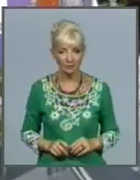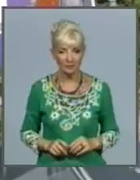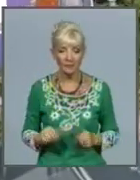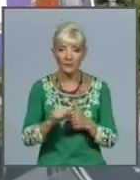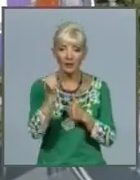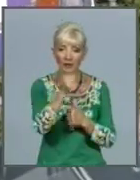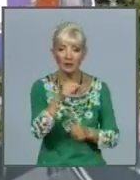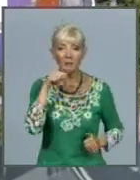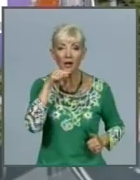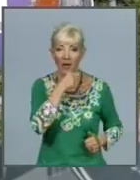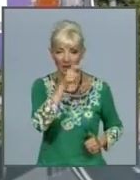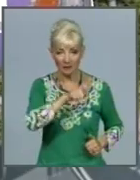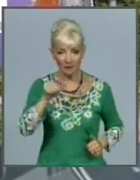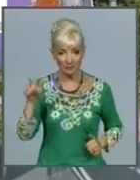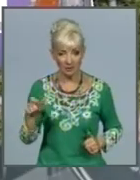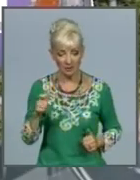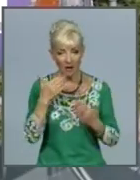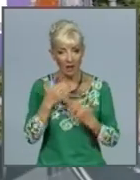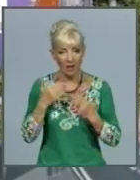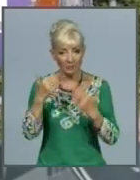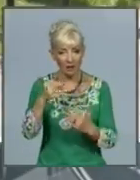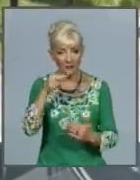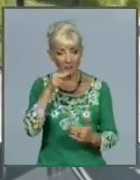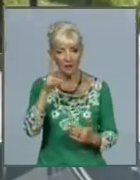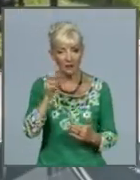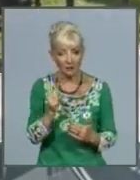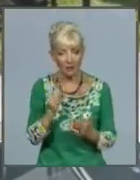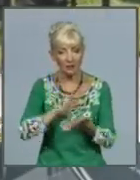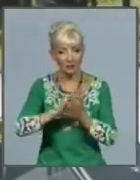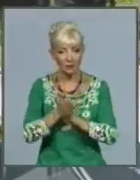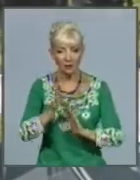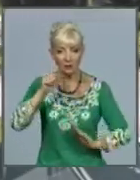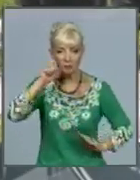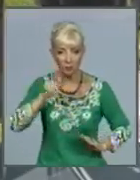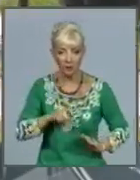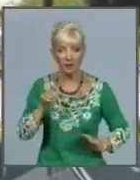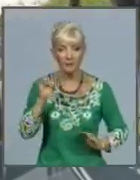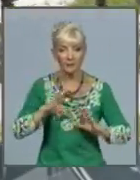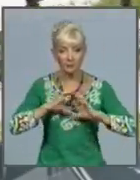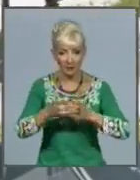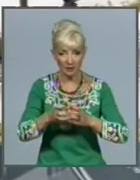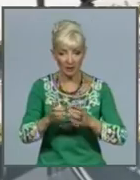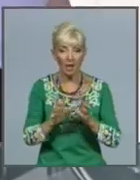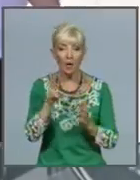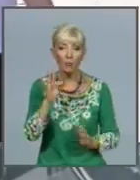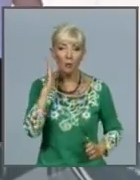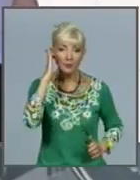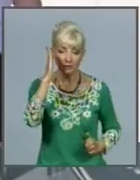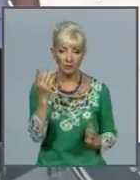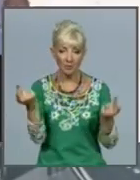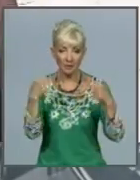Окремо економісти звертають увагу і на поточну ситуацію в Україні та світі. Адже за прогнозами падіння ВВП країни